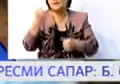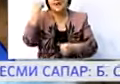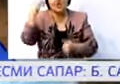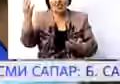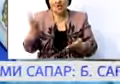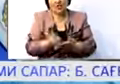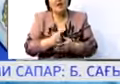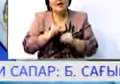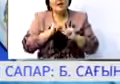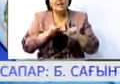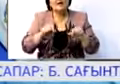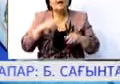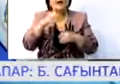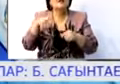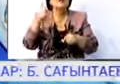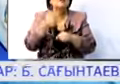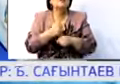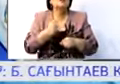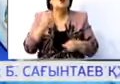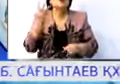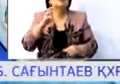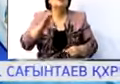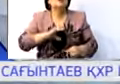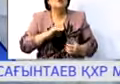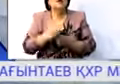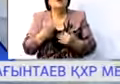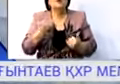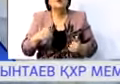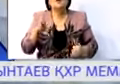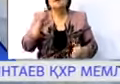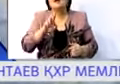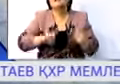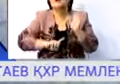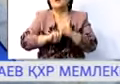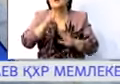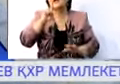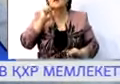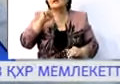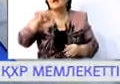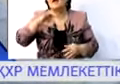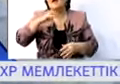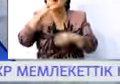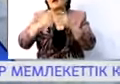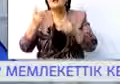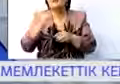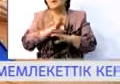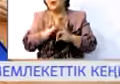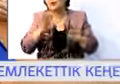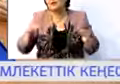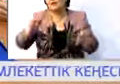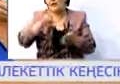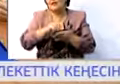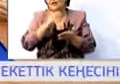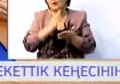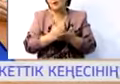жеңімпазы. Панкратионның әлем біріншілігінің қола жүлдегері. Сонымен қатар биыл Бахрейн корольдігінде өткен жастар арасындағы әлем біріншілігінде үздіктер қатарынан